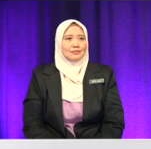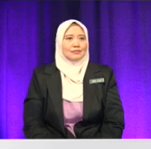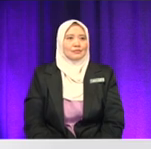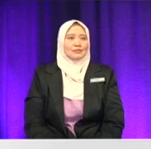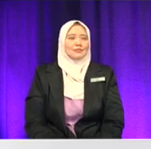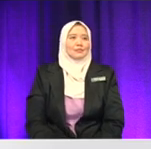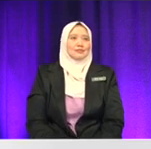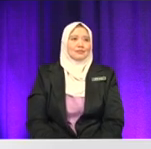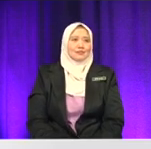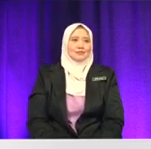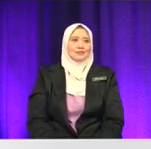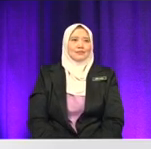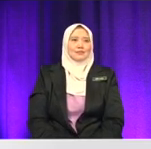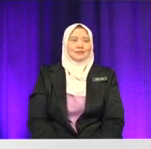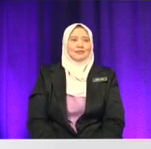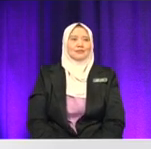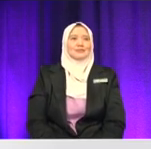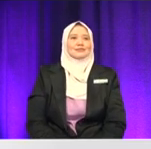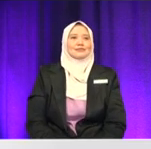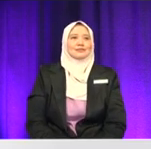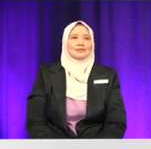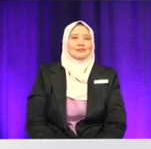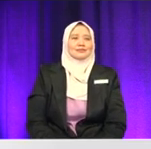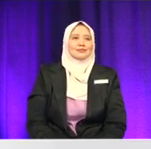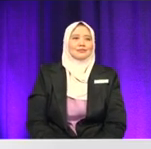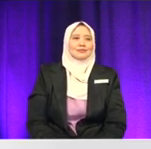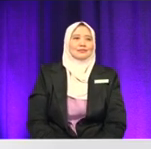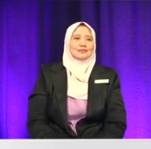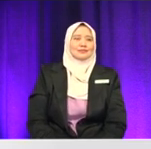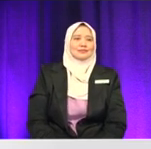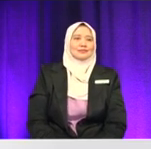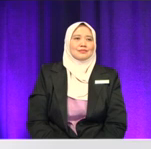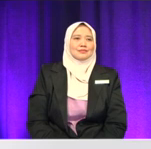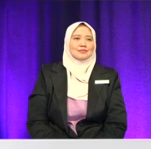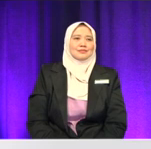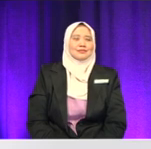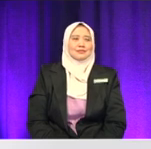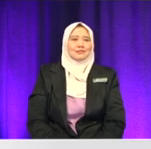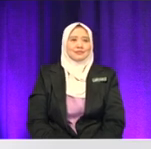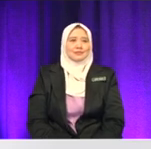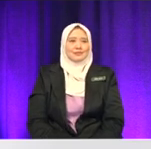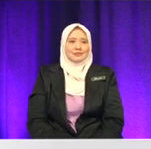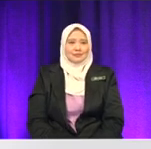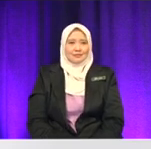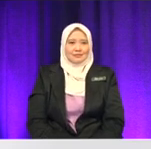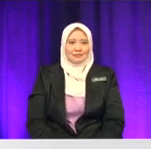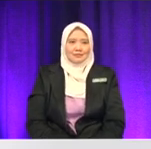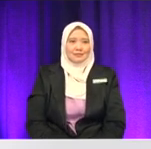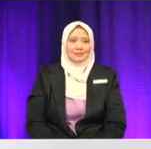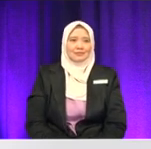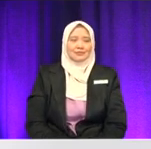Zik. Diri terbalik lah tu, Aziz. Baru betul. Balkis tadi dah betul, terbalik pula